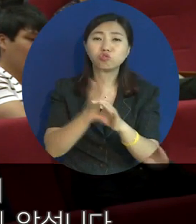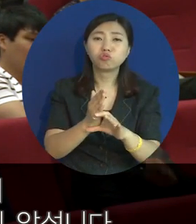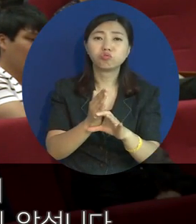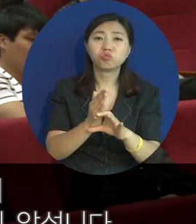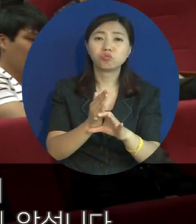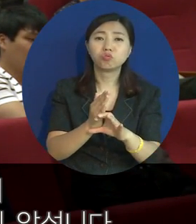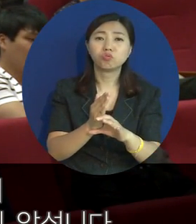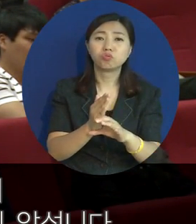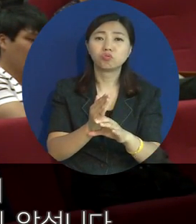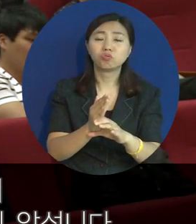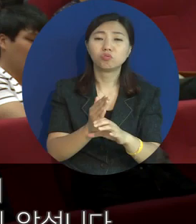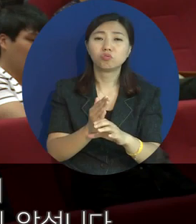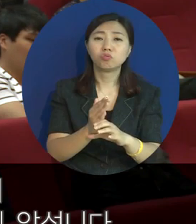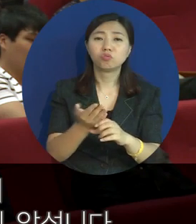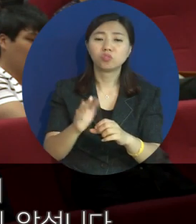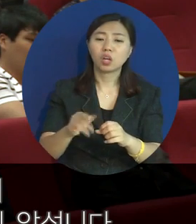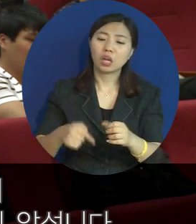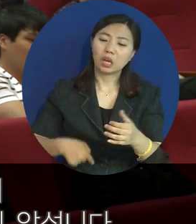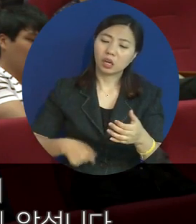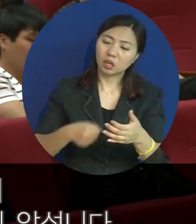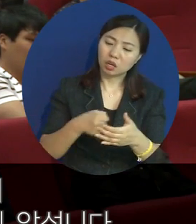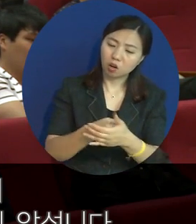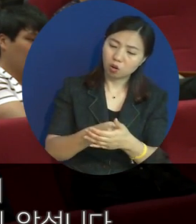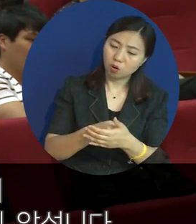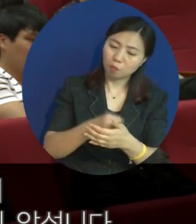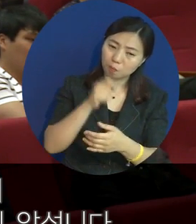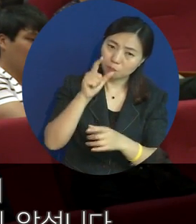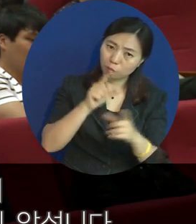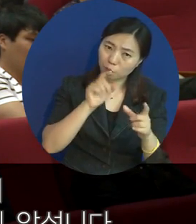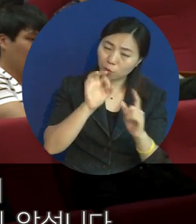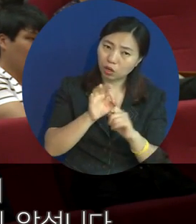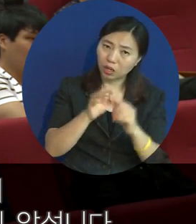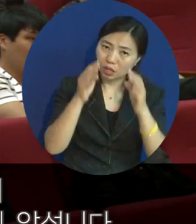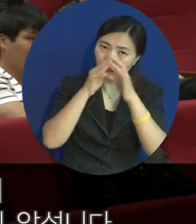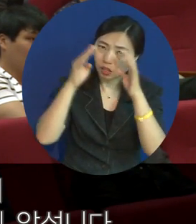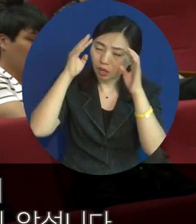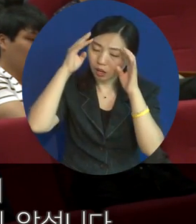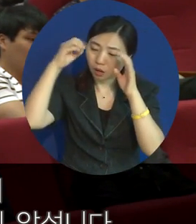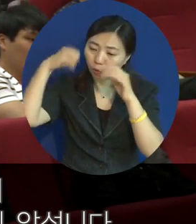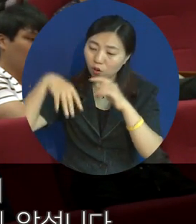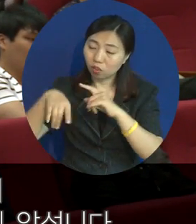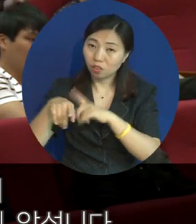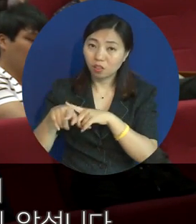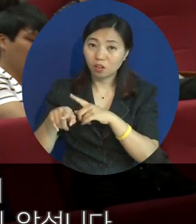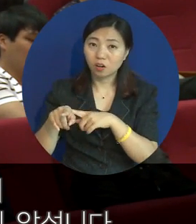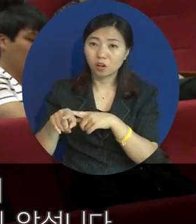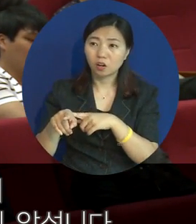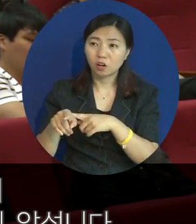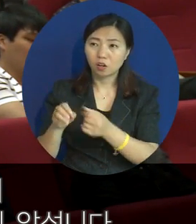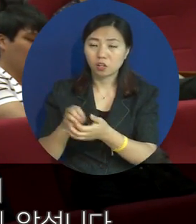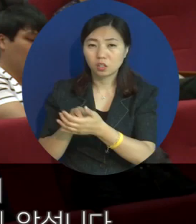하고 있는데 이제 결정을 하려고 하다 보니 대학원을